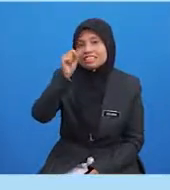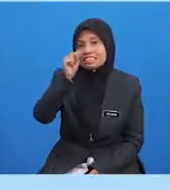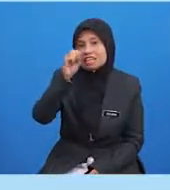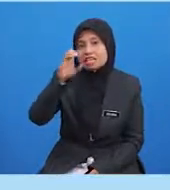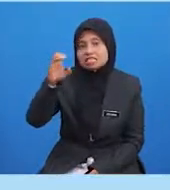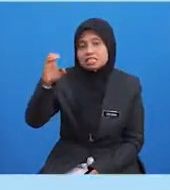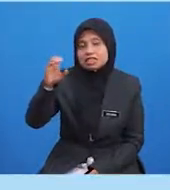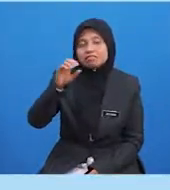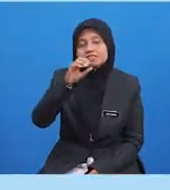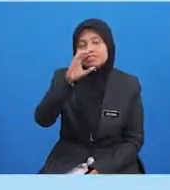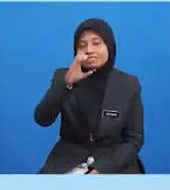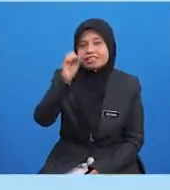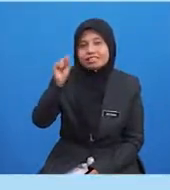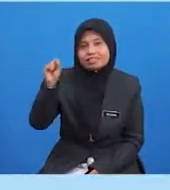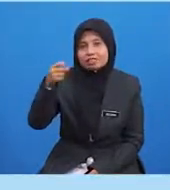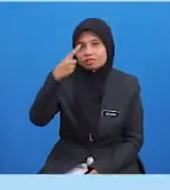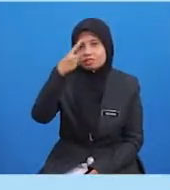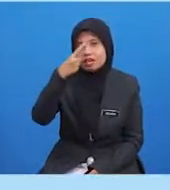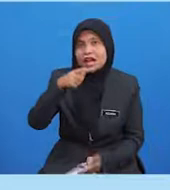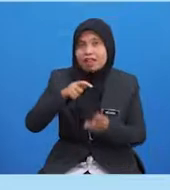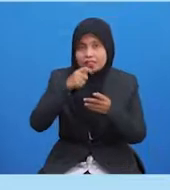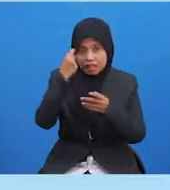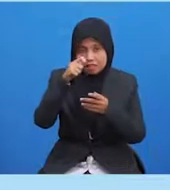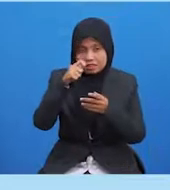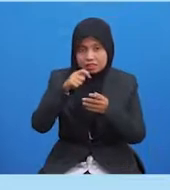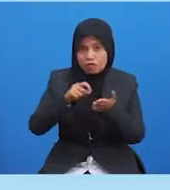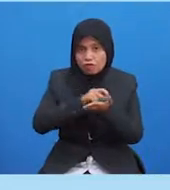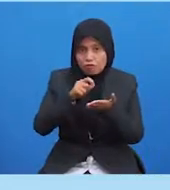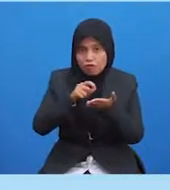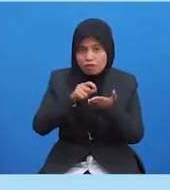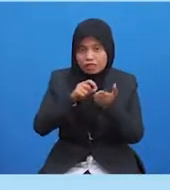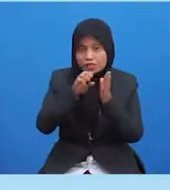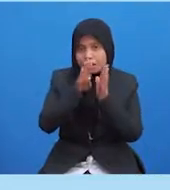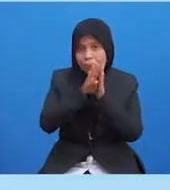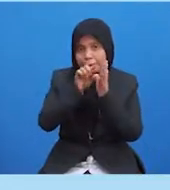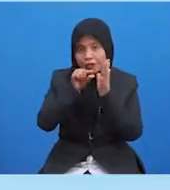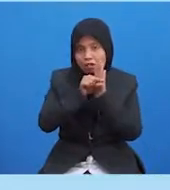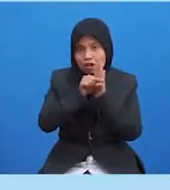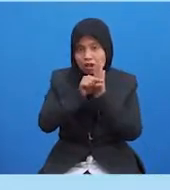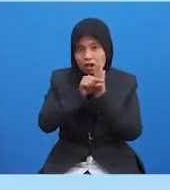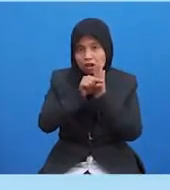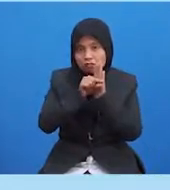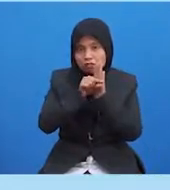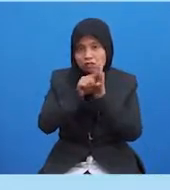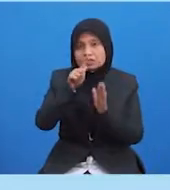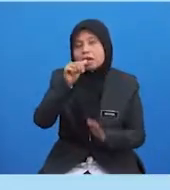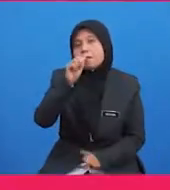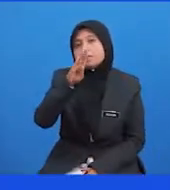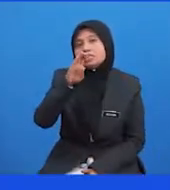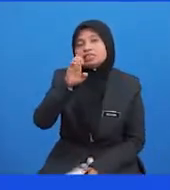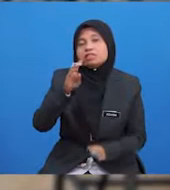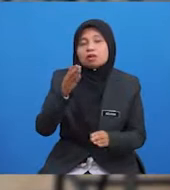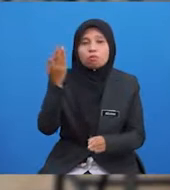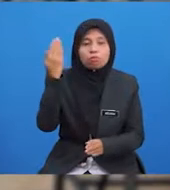teks, font, background, table, borders dan position.